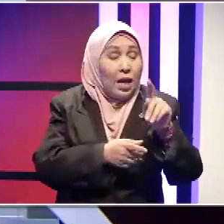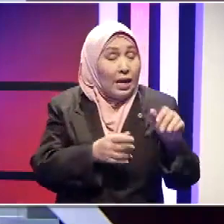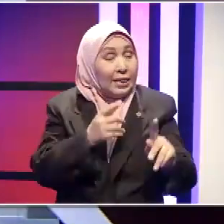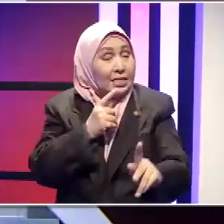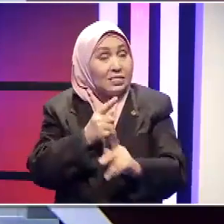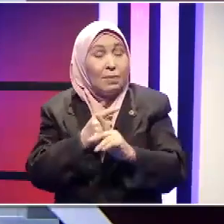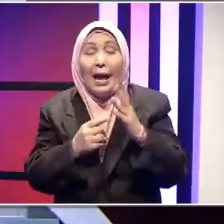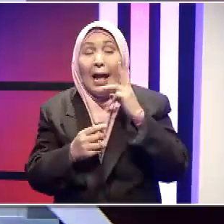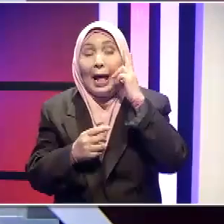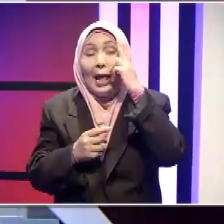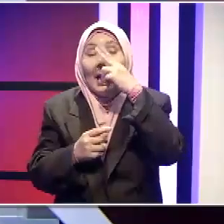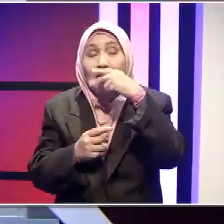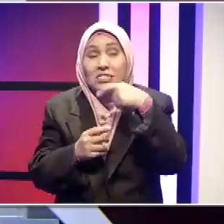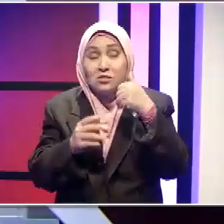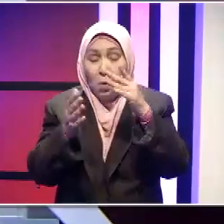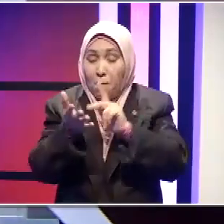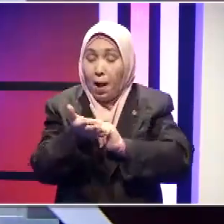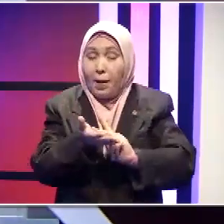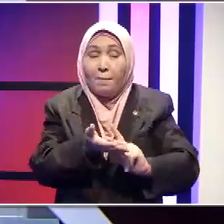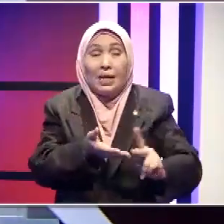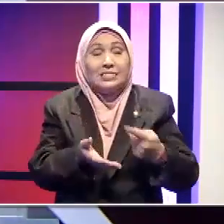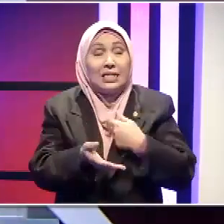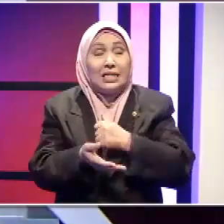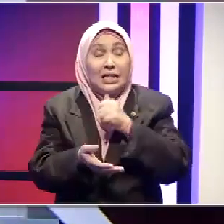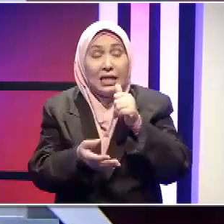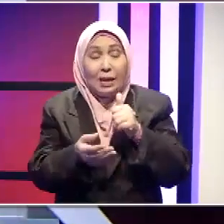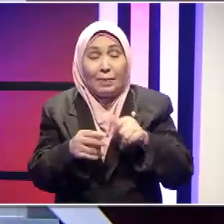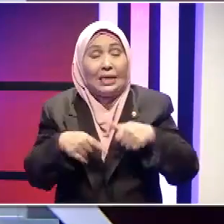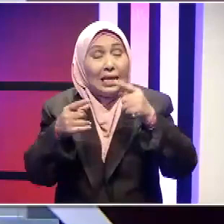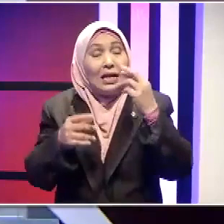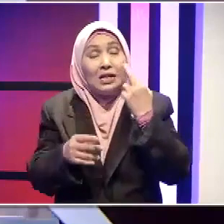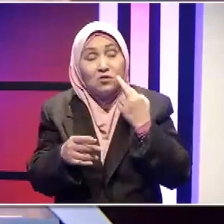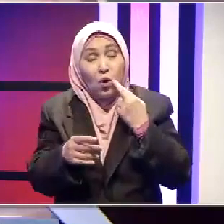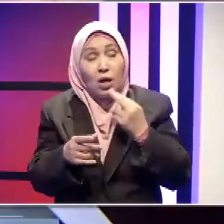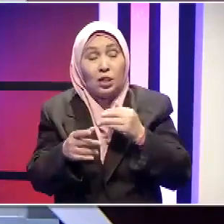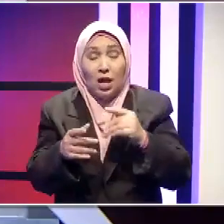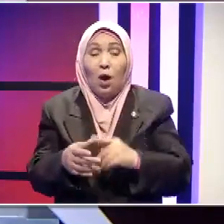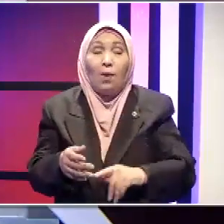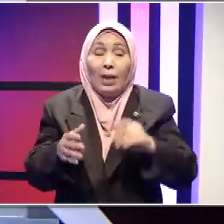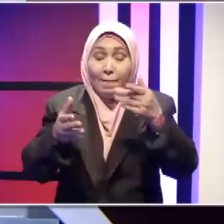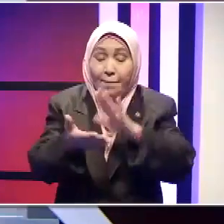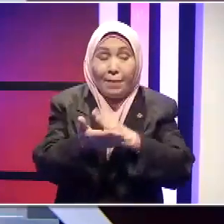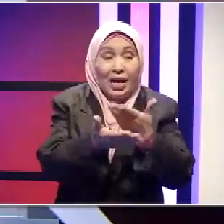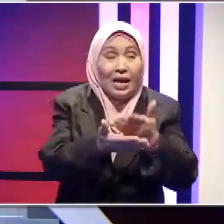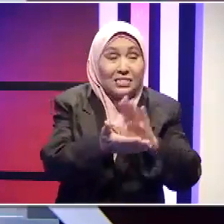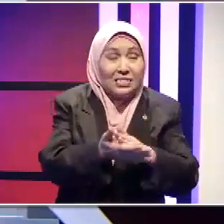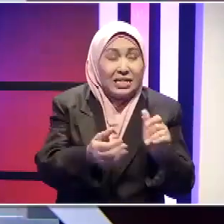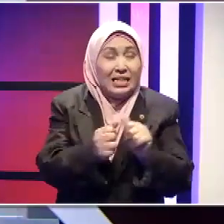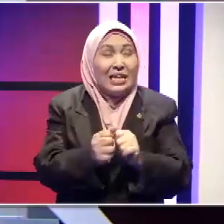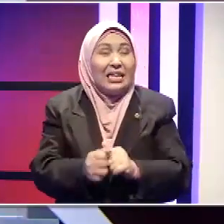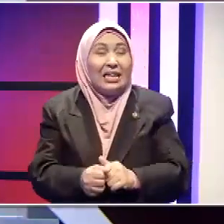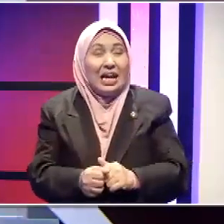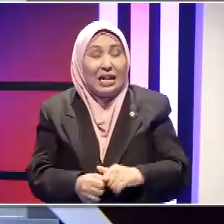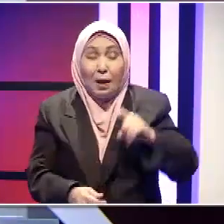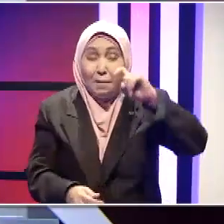sistem orangnya ke masjid pasar kita tak karena kalau kita Fire nathaniel sekali tukang masak ke dengan cd-cd dengan baunya